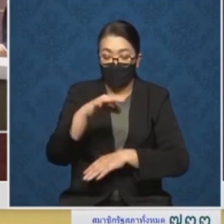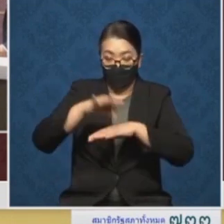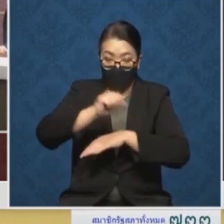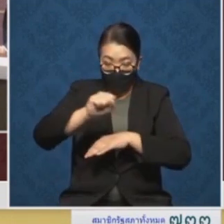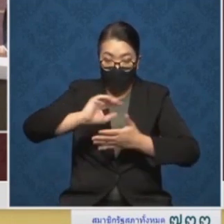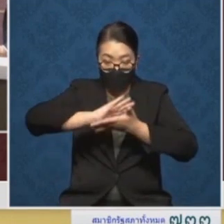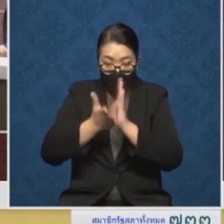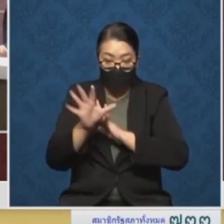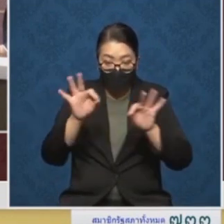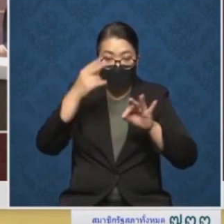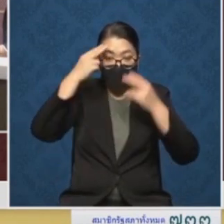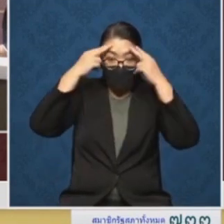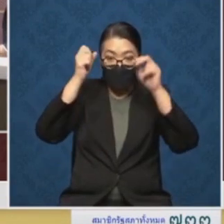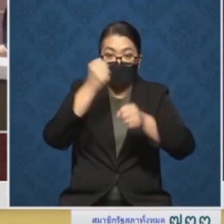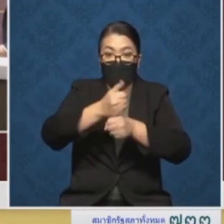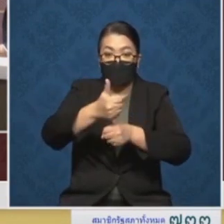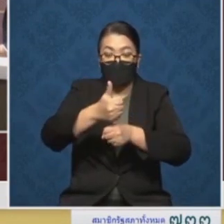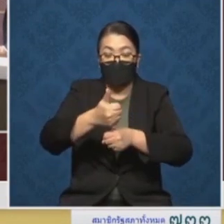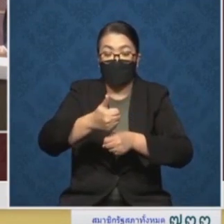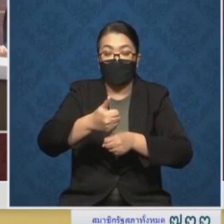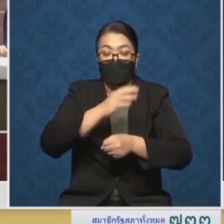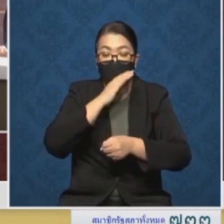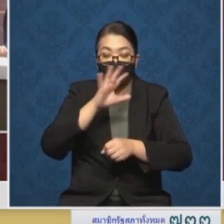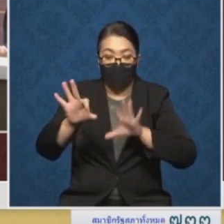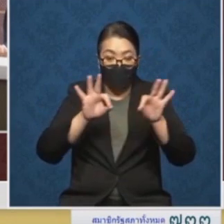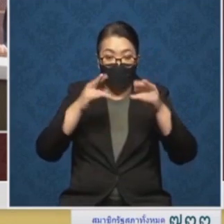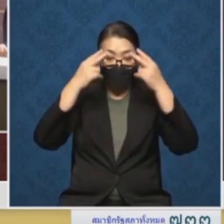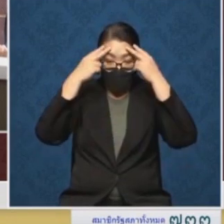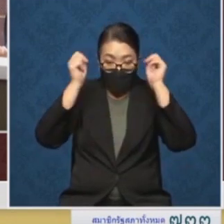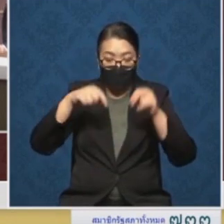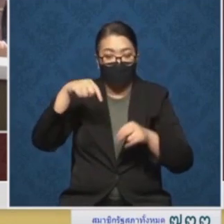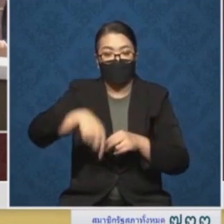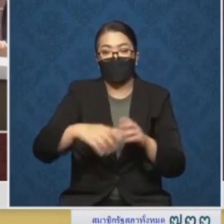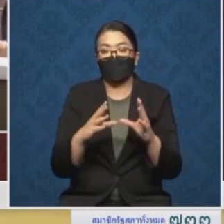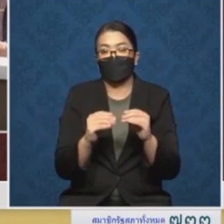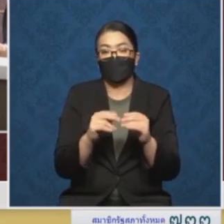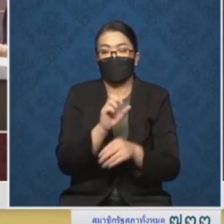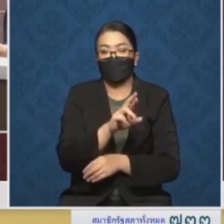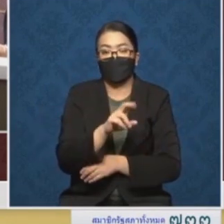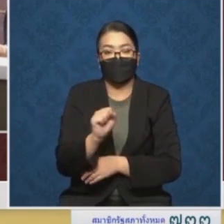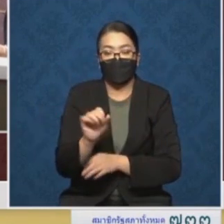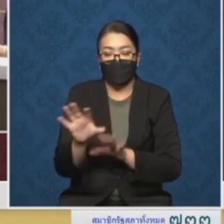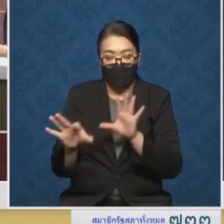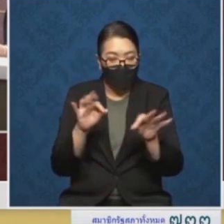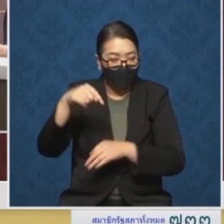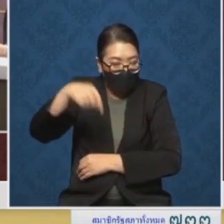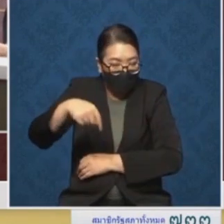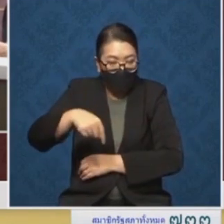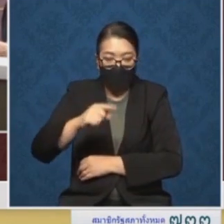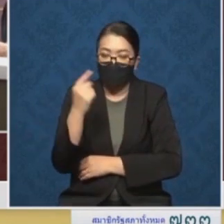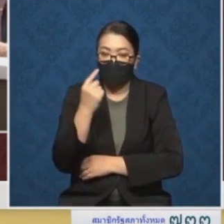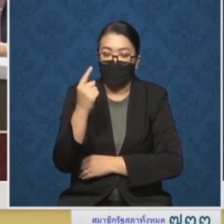และให้การเลือกนายกรัฐมนตรีให้ทำโดยที่ประชุมสภาผู้แทนราษฎรเท่านั้นจึงจำเป็นต้